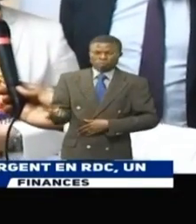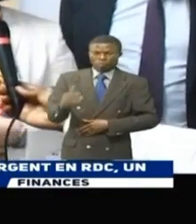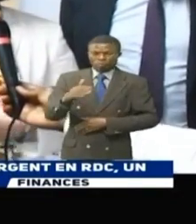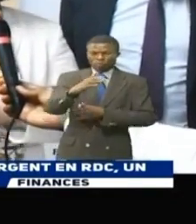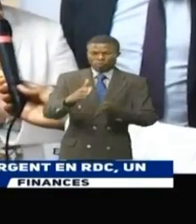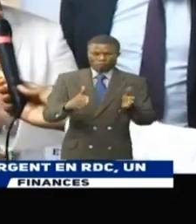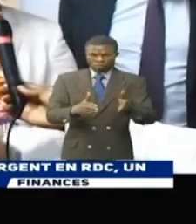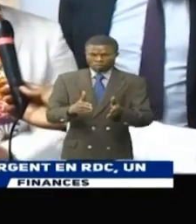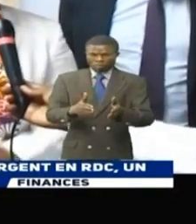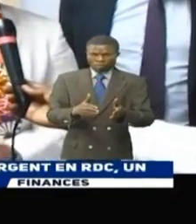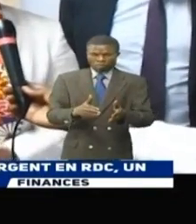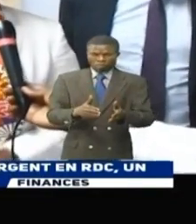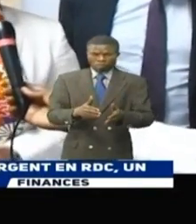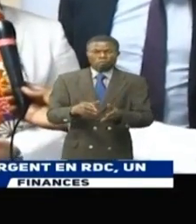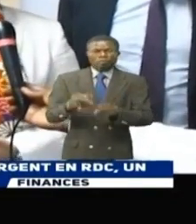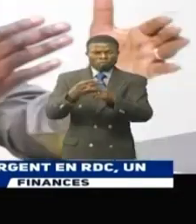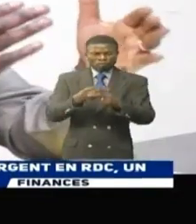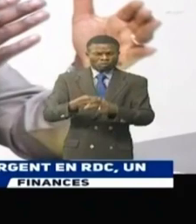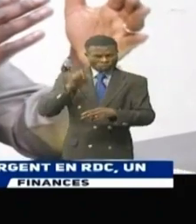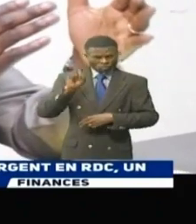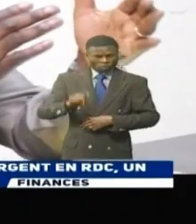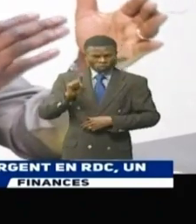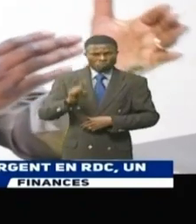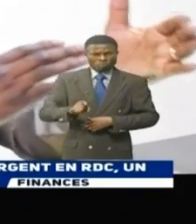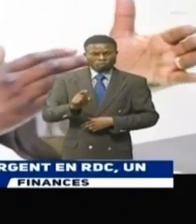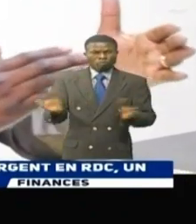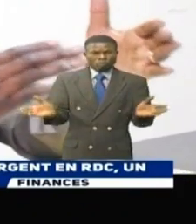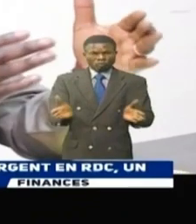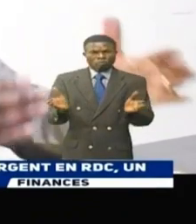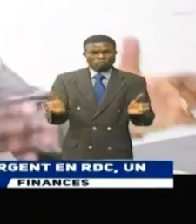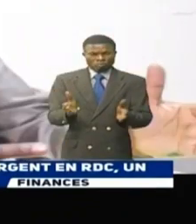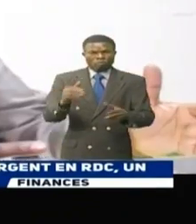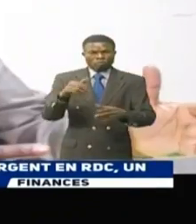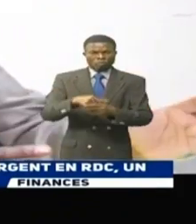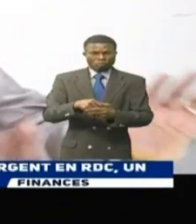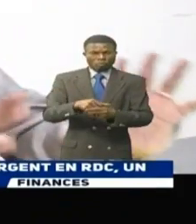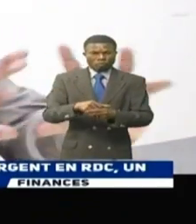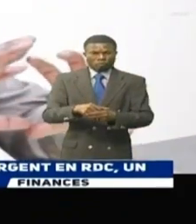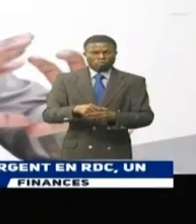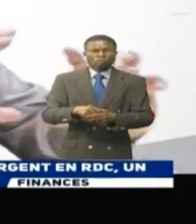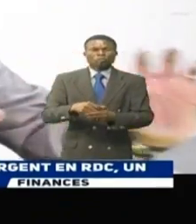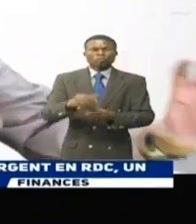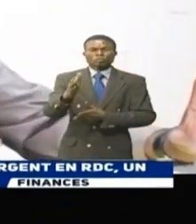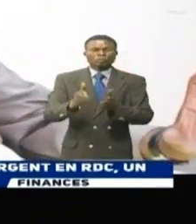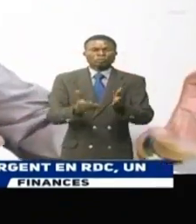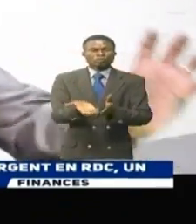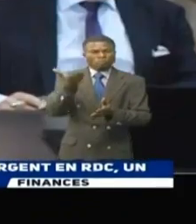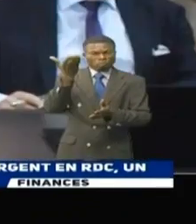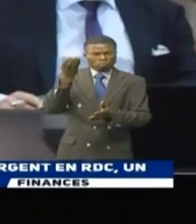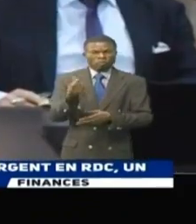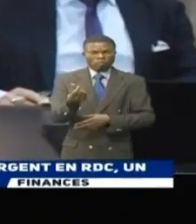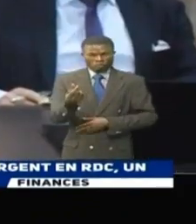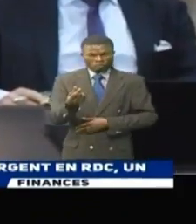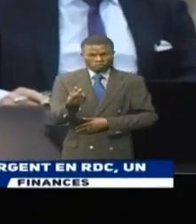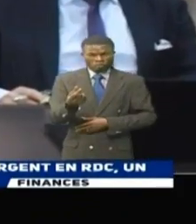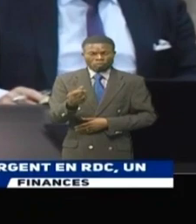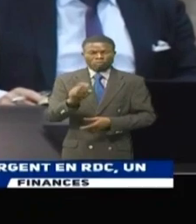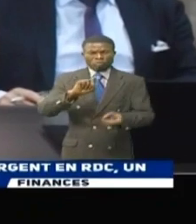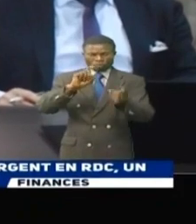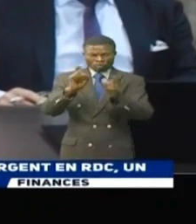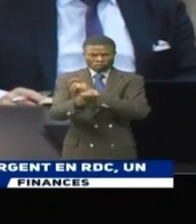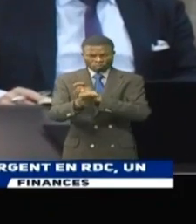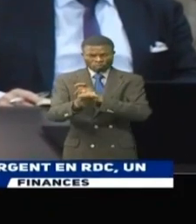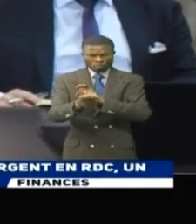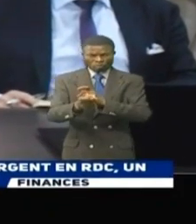le renforcement des contrôles au niveau des flux financiers, qui est une réforme